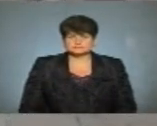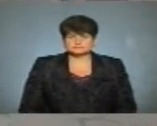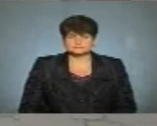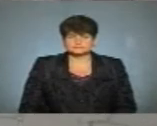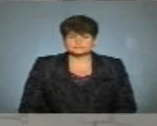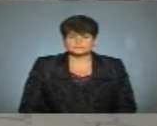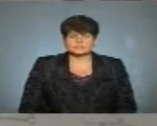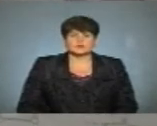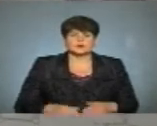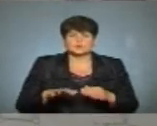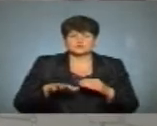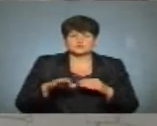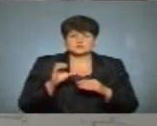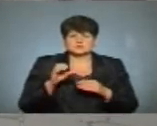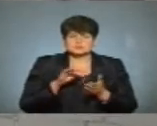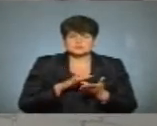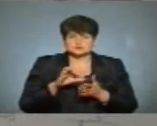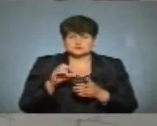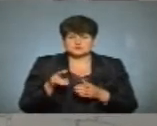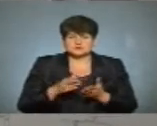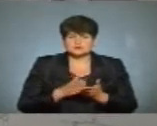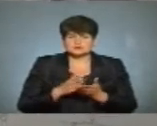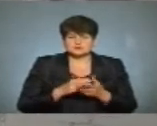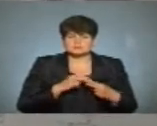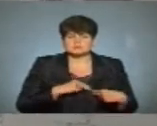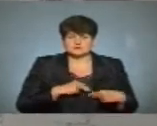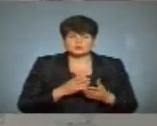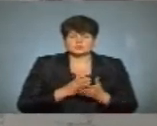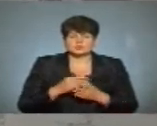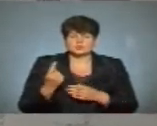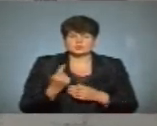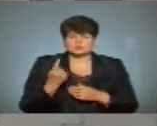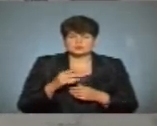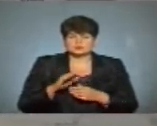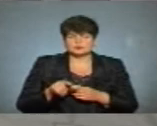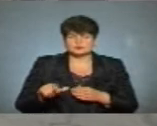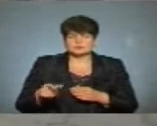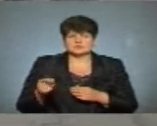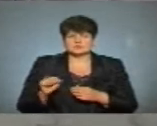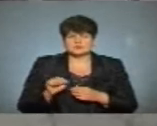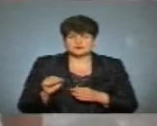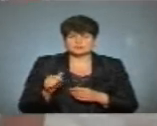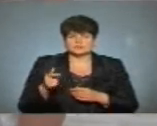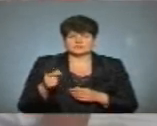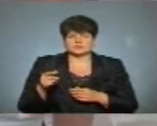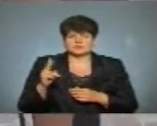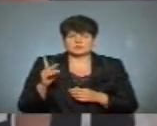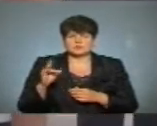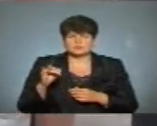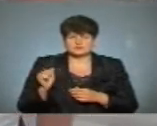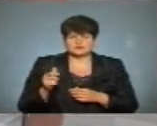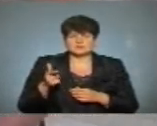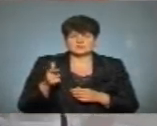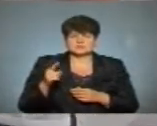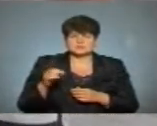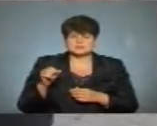У дворі Центру соціальних послуг працівники, які обслуговують одиноких людей Теребовлі, Кровінки, Гумнисків, Острівця,